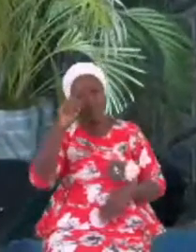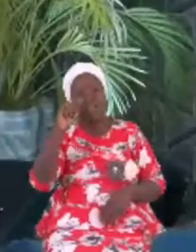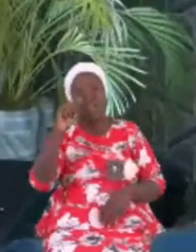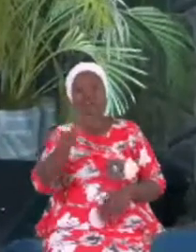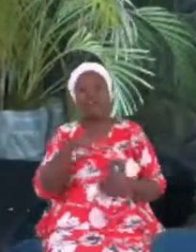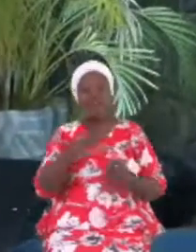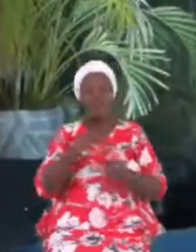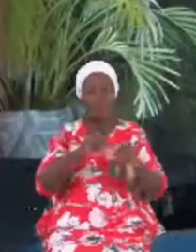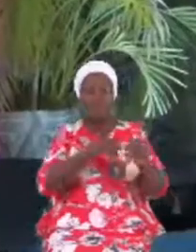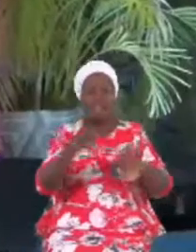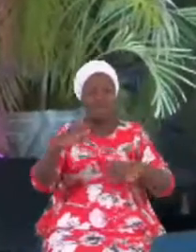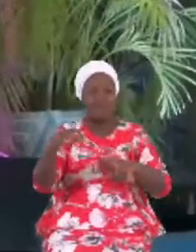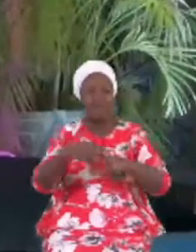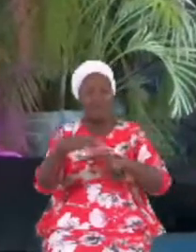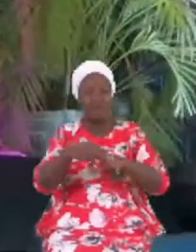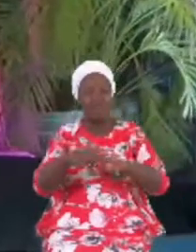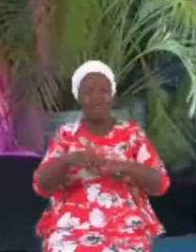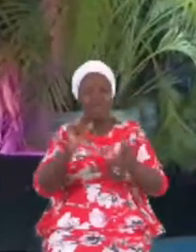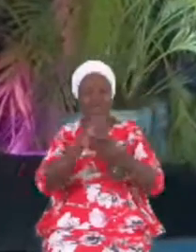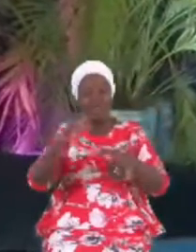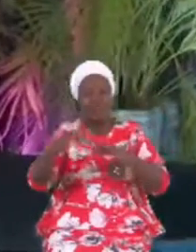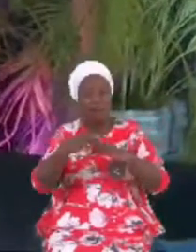Mettez-lui un anneau au doigt.